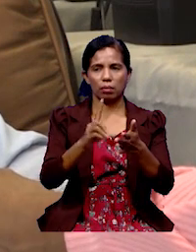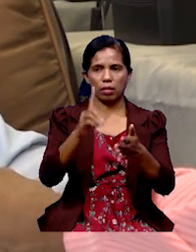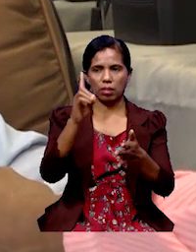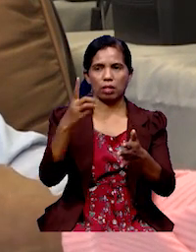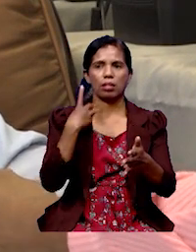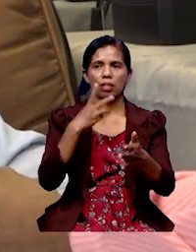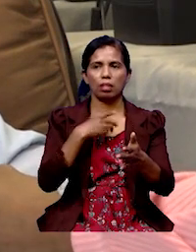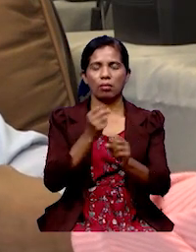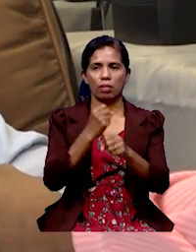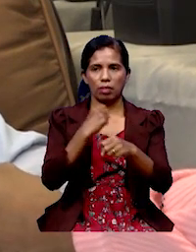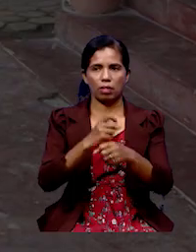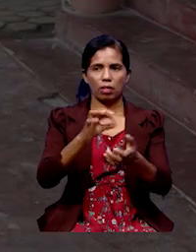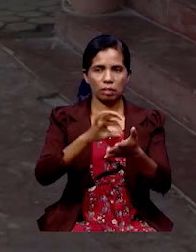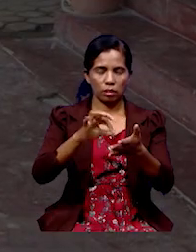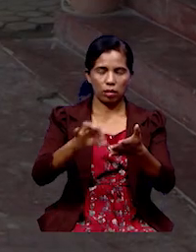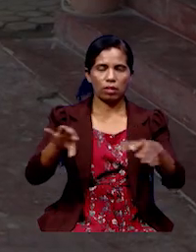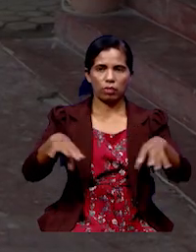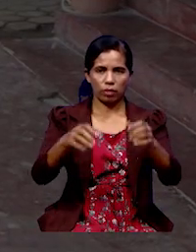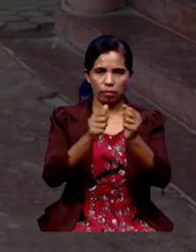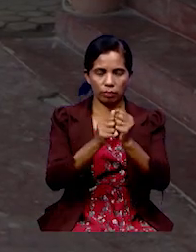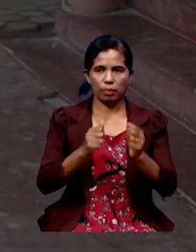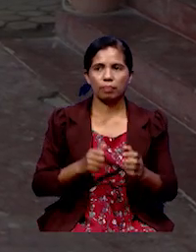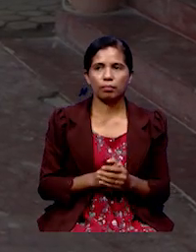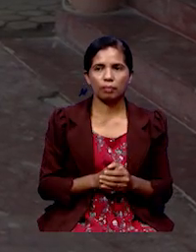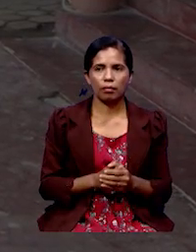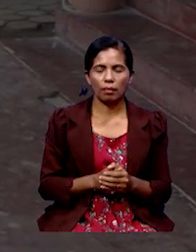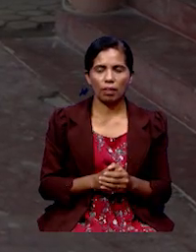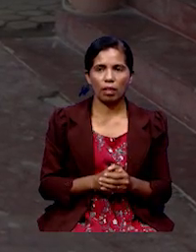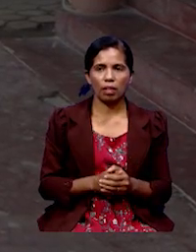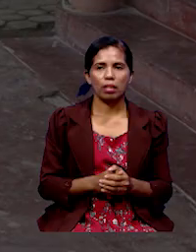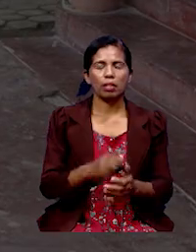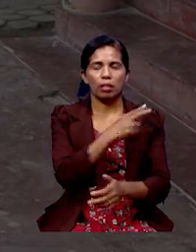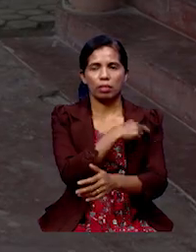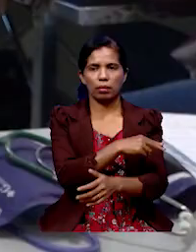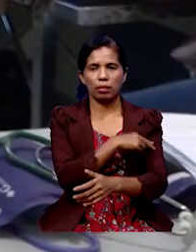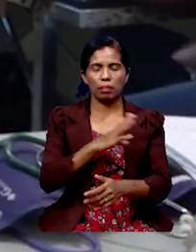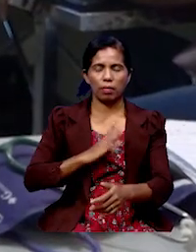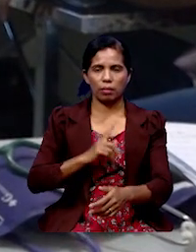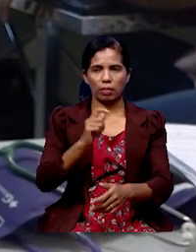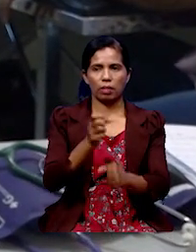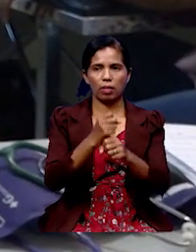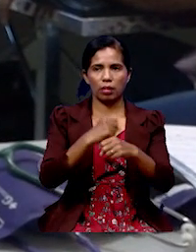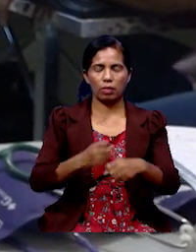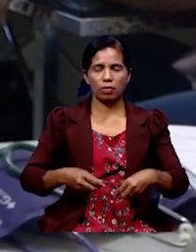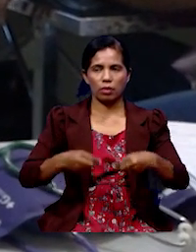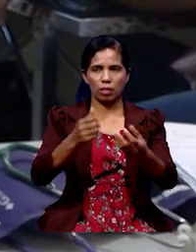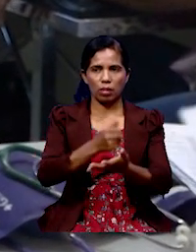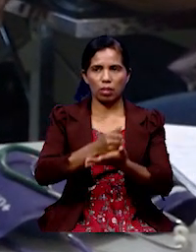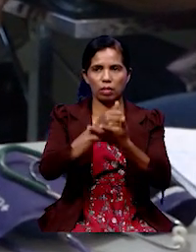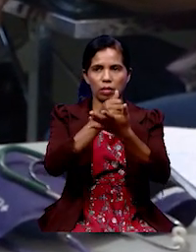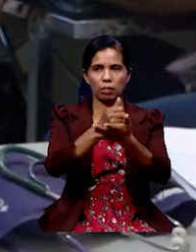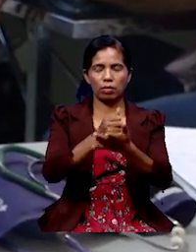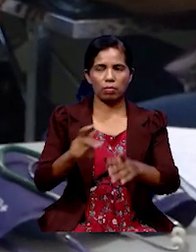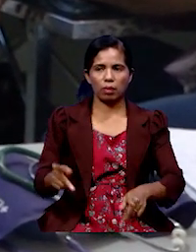bele finaliza no ita sina memorandum den. Dadang ne alternativa seluk ne be klinika Bairupite halo ho di bele fo atendimento ba